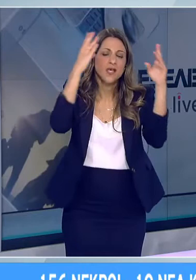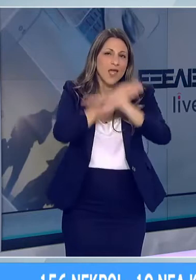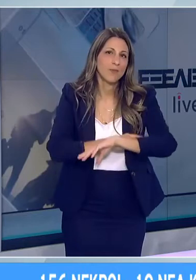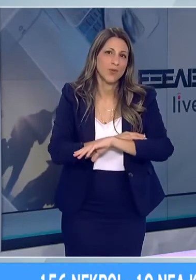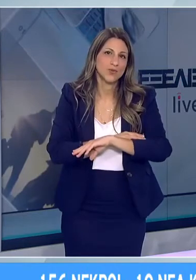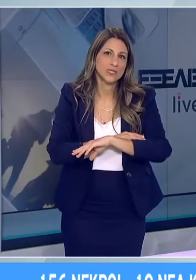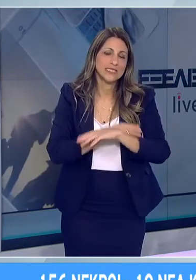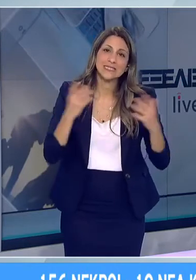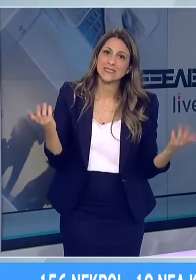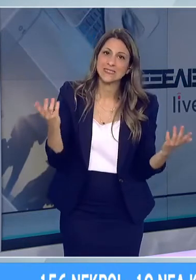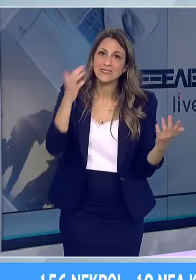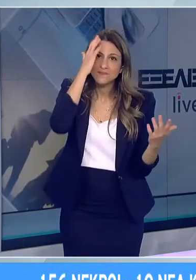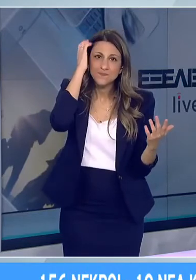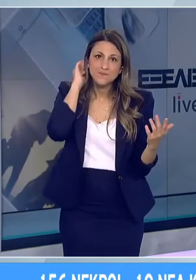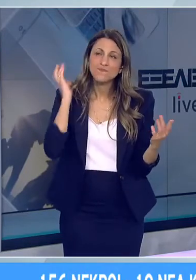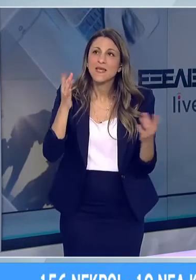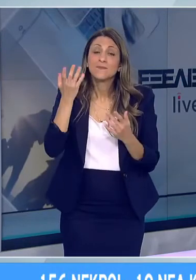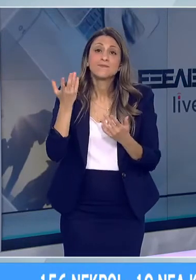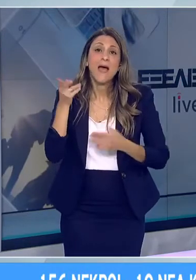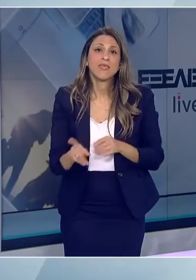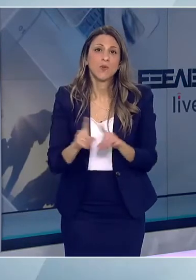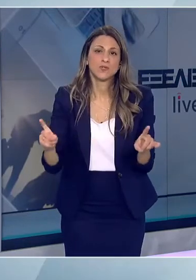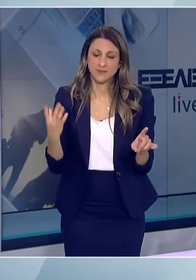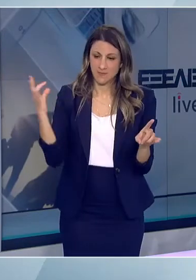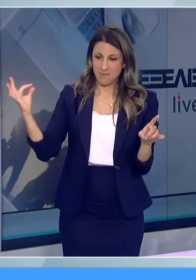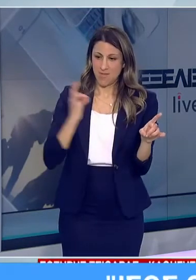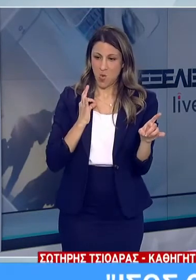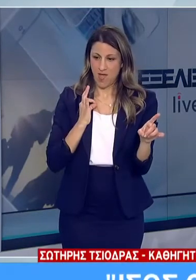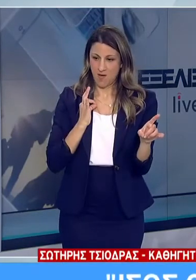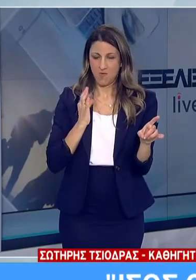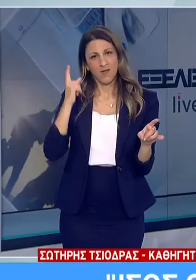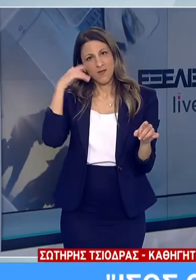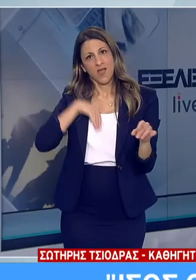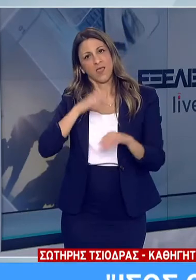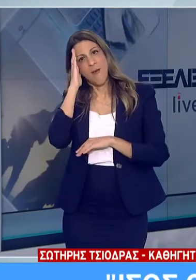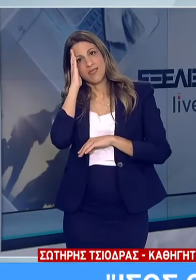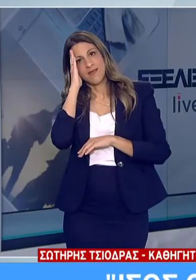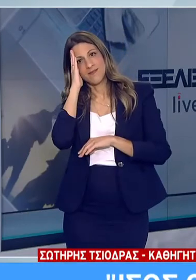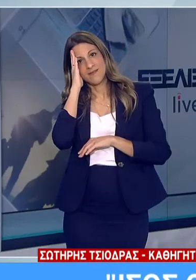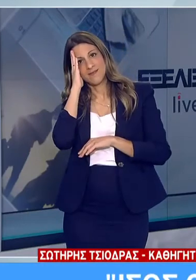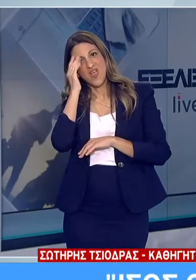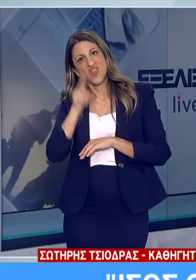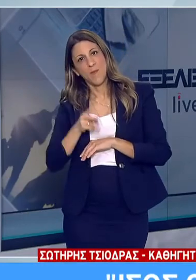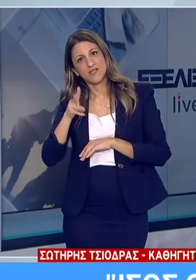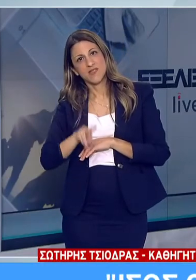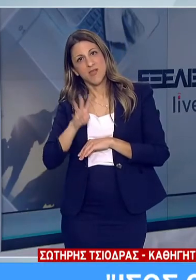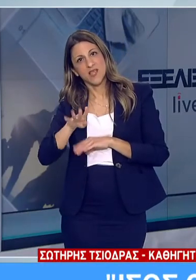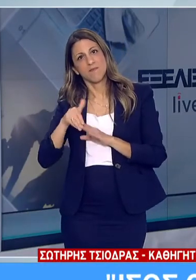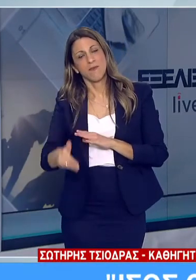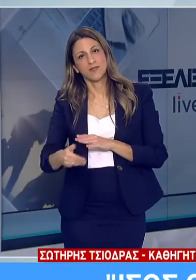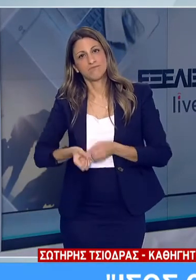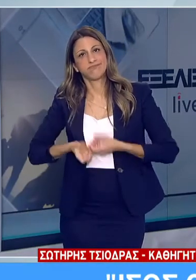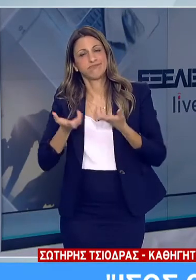πριν ταξιδέψει, αλλά να τον εποάζει και τον εμφανίσει ακριβώς την ώρα που ταξιδεύει. Καταλαβαίνετε λοιπόν ότι οποιαδήποτε συζήτηση για εργαστριακό έλεγχο είναι λίγο